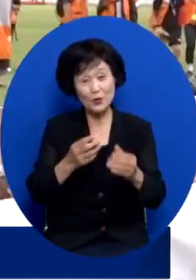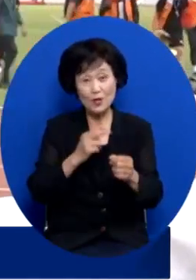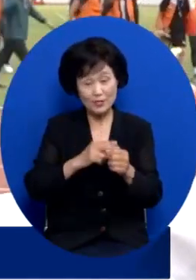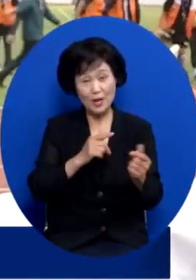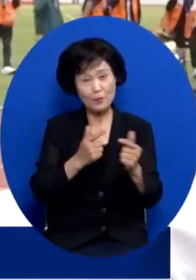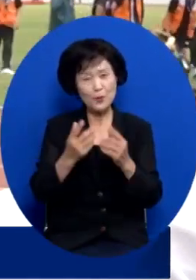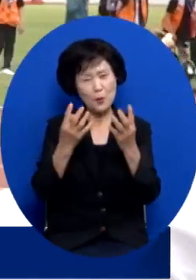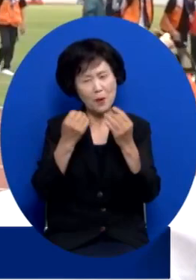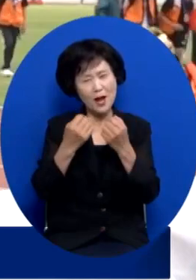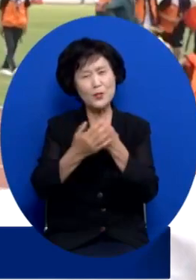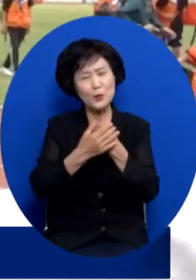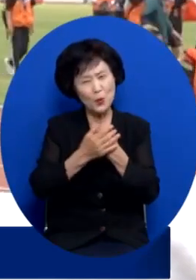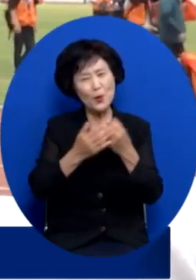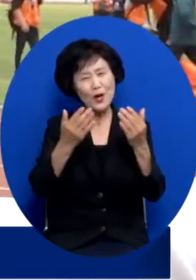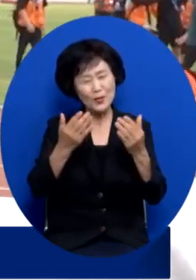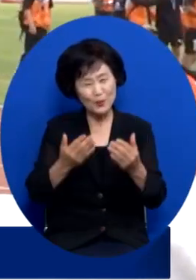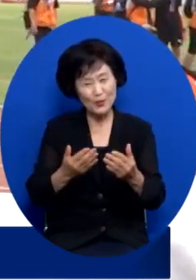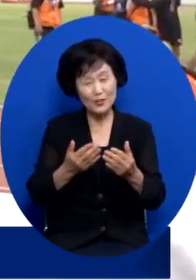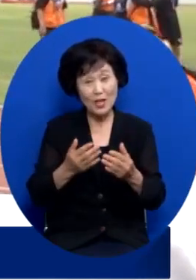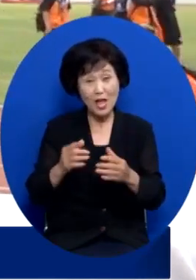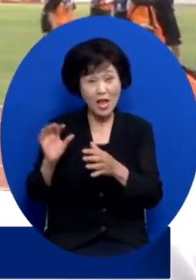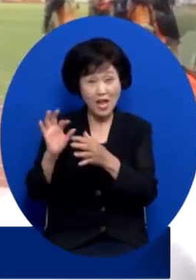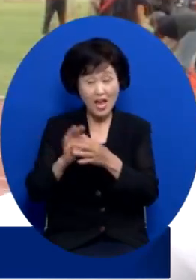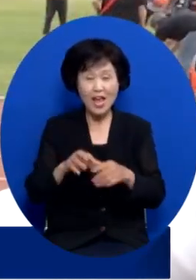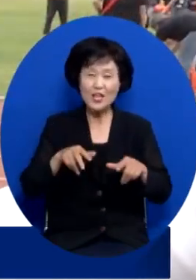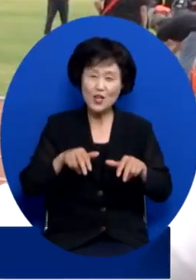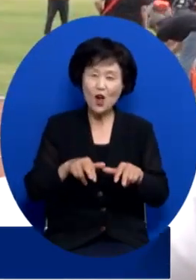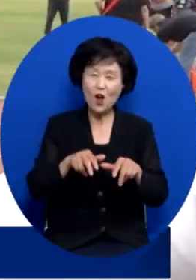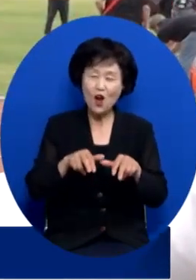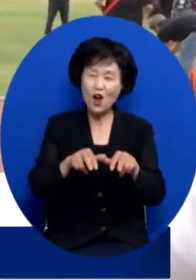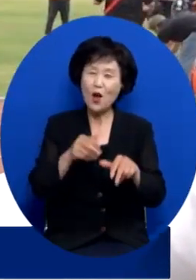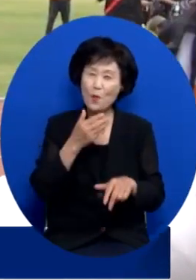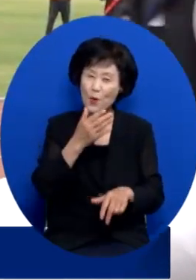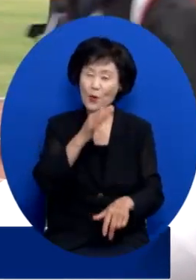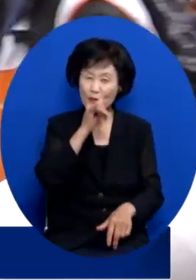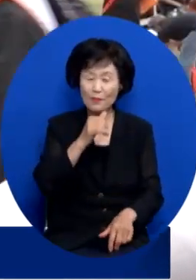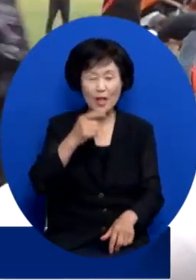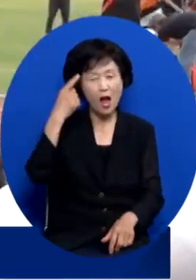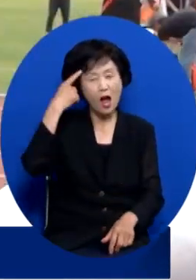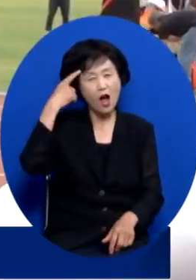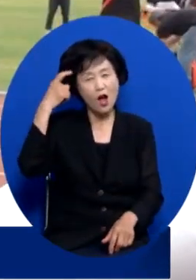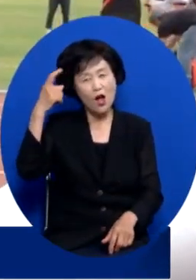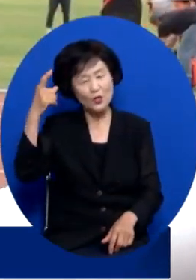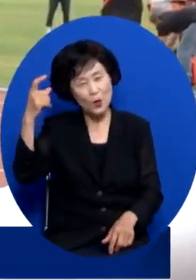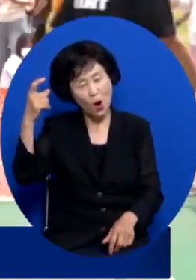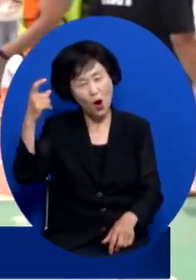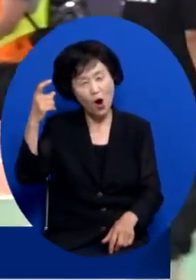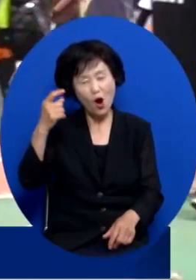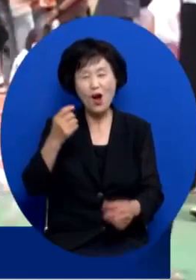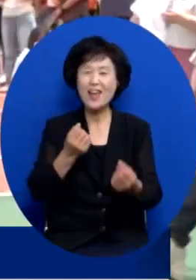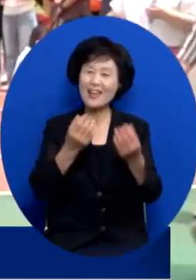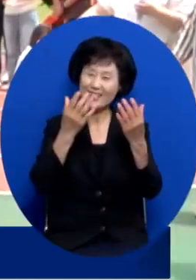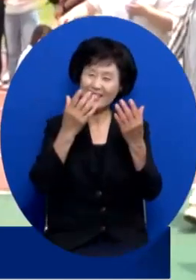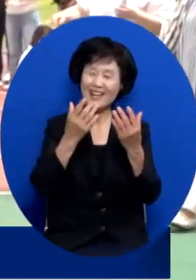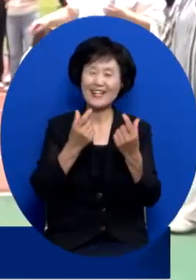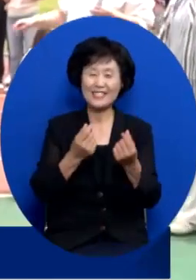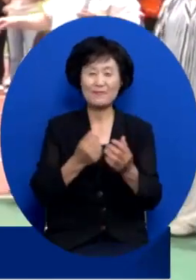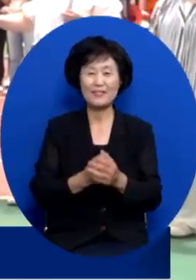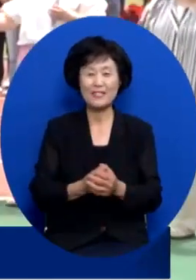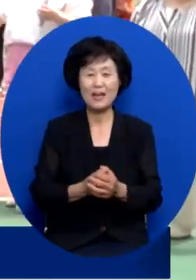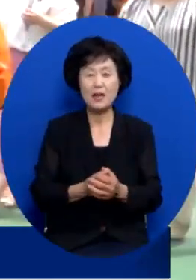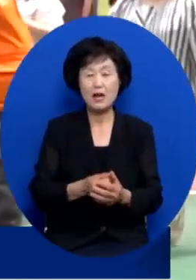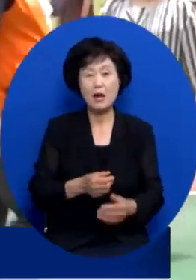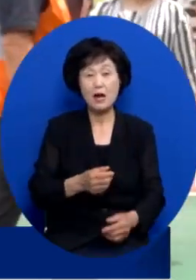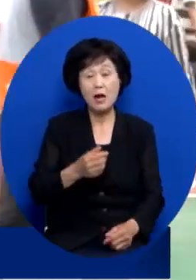많이 도와주셔가지고 계속 걸을 수 있었던 것 같아요. 엄청 추억이 깊은 그런 행사로 남을 것 같아요. 엄청 힘들고